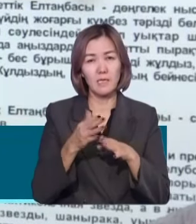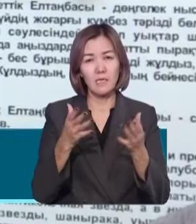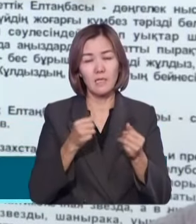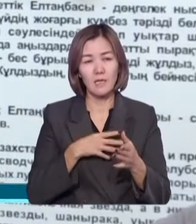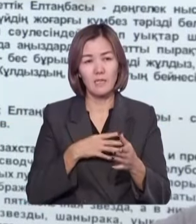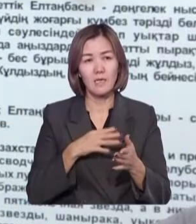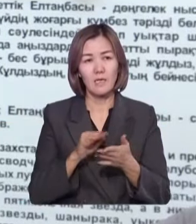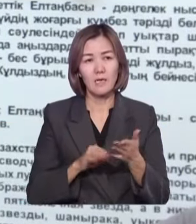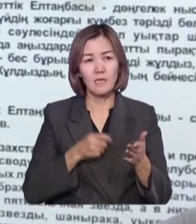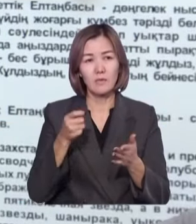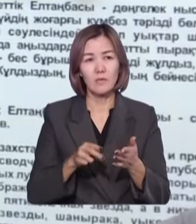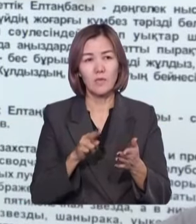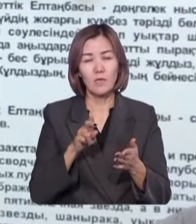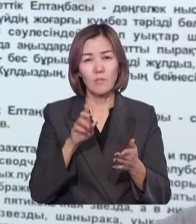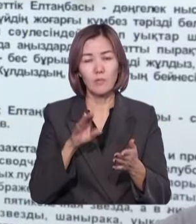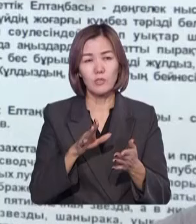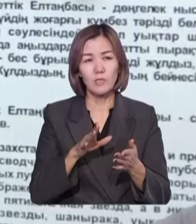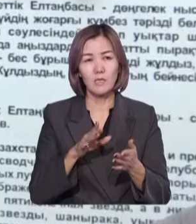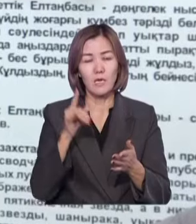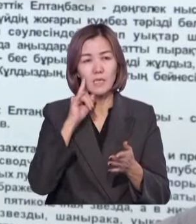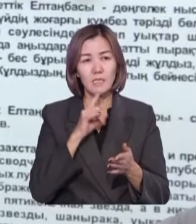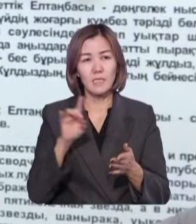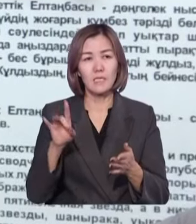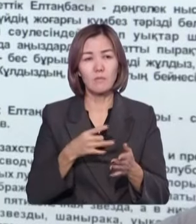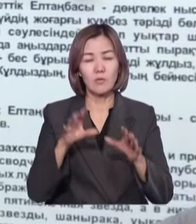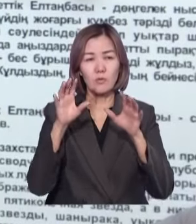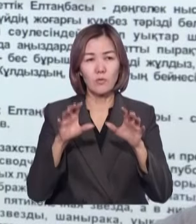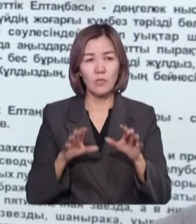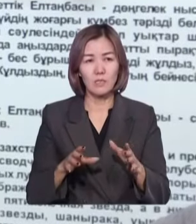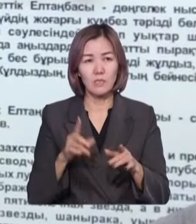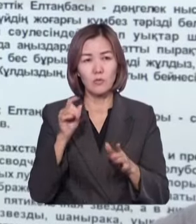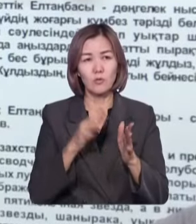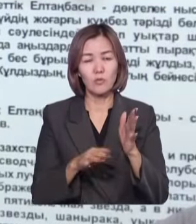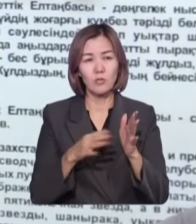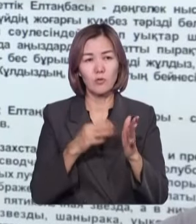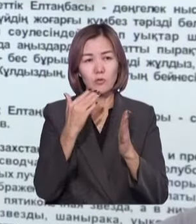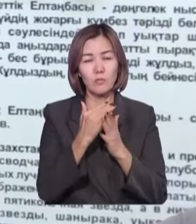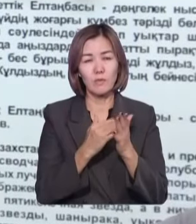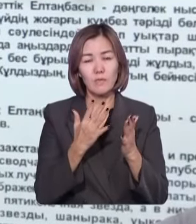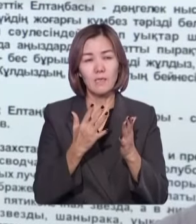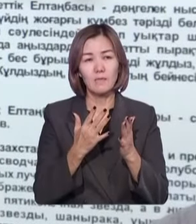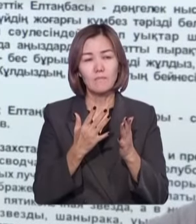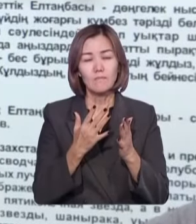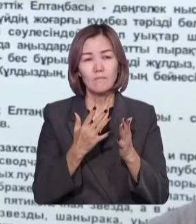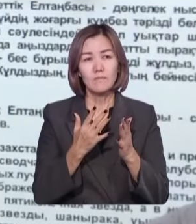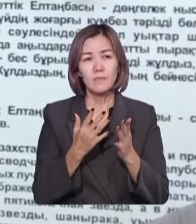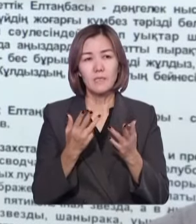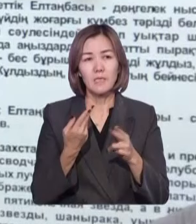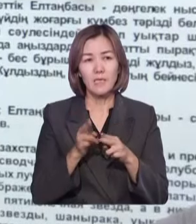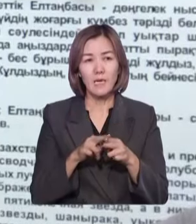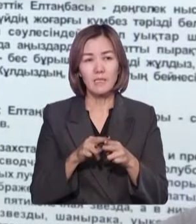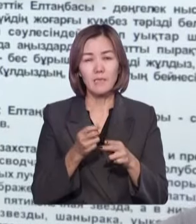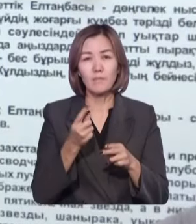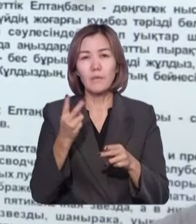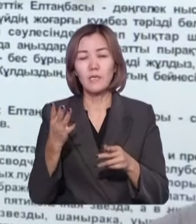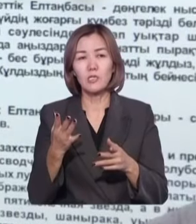арыз бойынша Көксаудандық полиция бөлімімен Қазақстан Республикасы қылмыстық кодексінің 190-шы бабының 3-ші бөлігі 4-ші тармағымен, яғни бірнеше